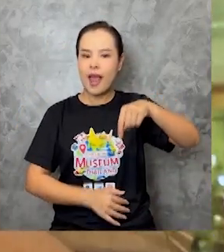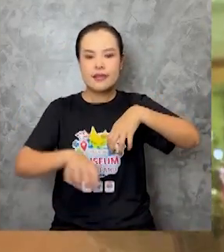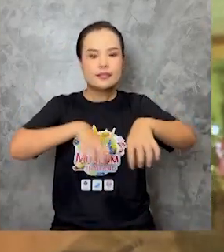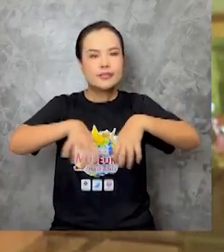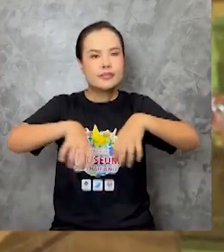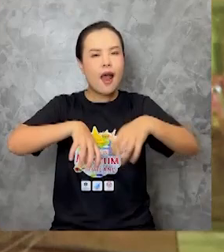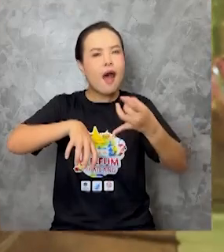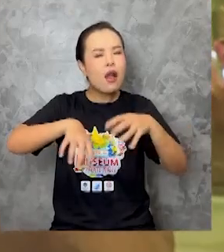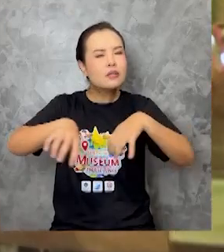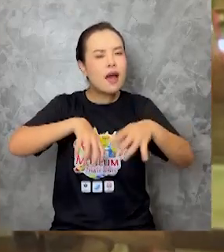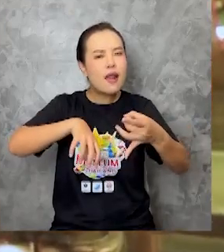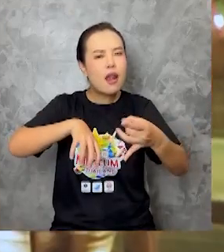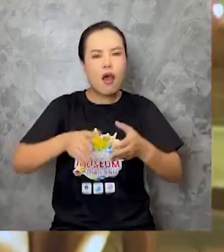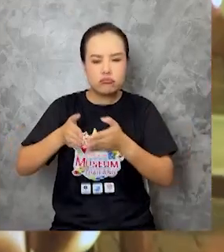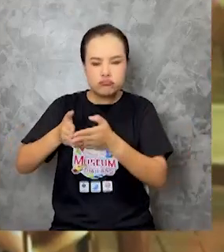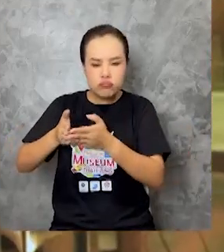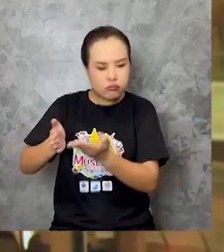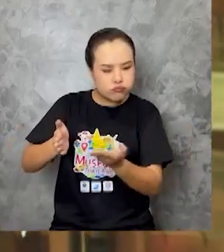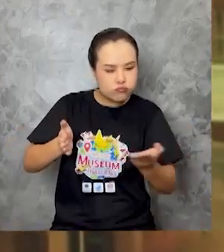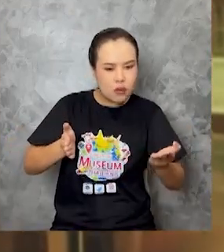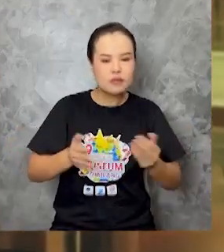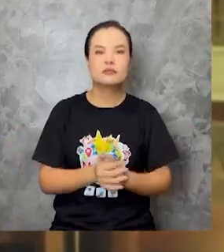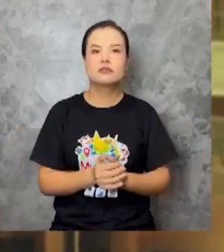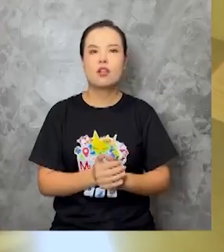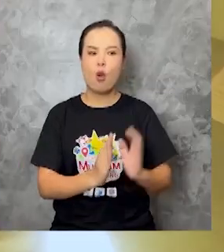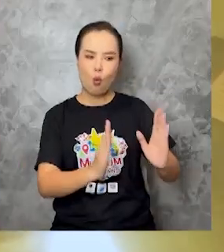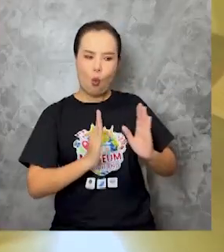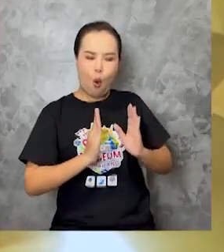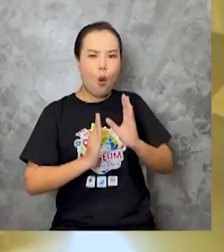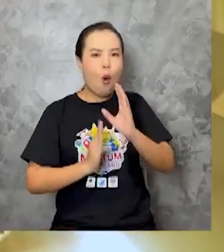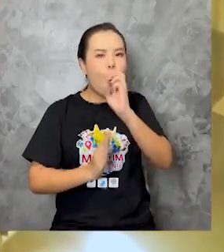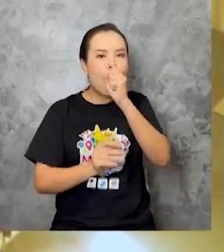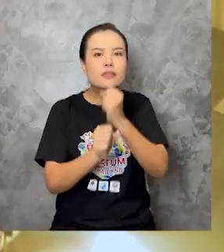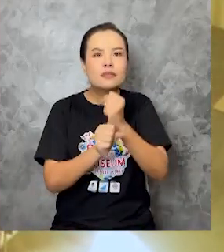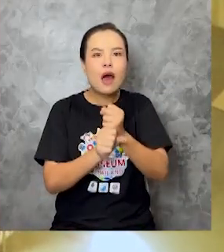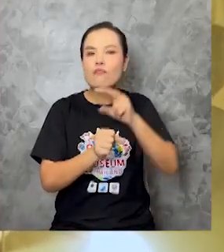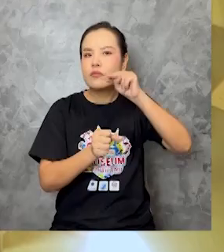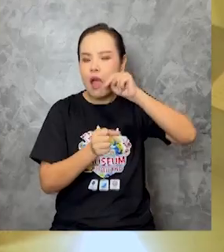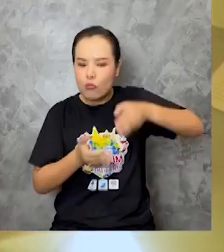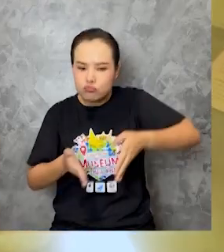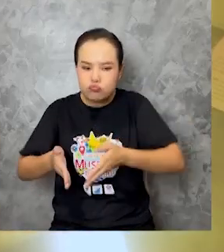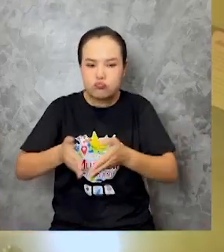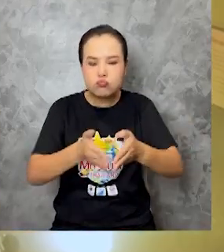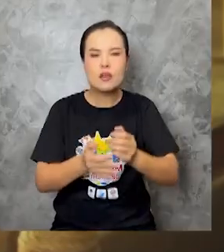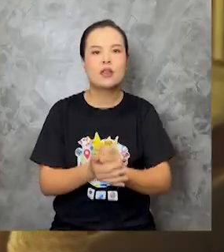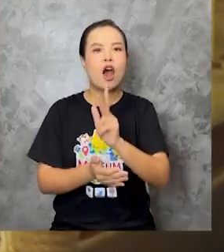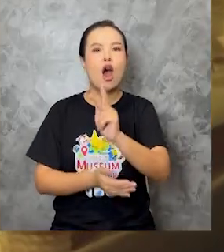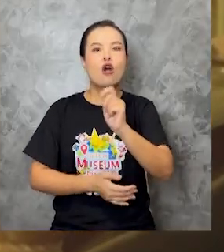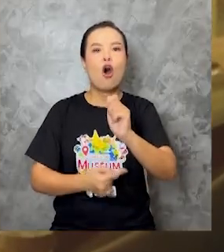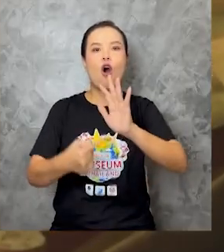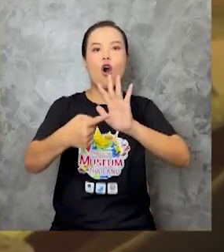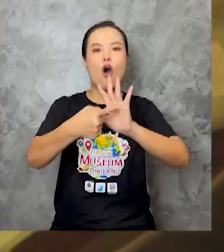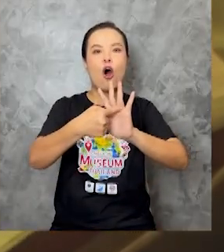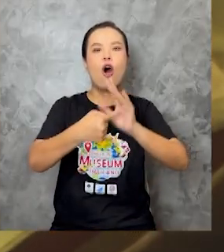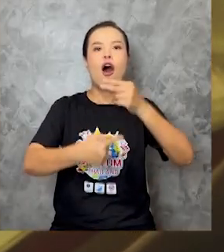ส่วนนี้เป็นส่วนจัดแสดงอะไรคะพี่เฟิร์นเรือเพียบเลยค่ะ เป็นเรือจำลองครับที่ใช้ในแม่น้ำลำคลองอันนี้เรือกอ